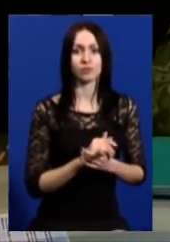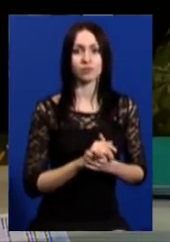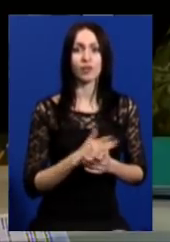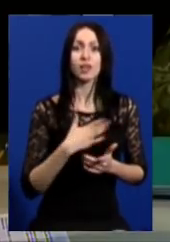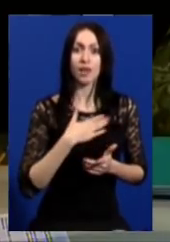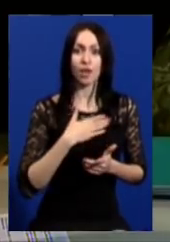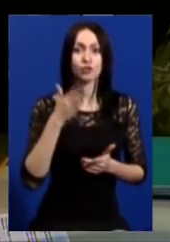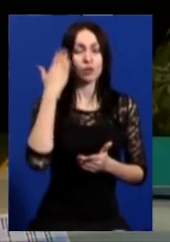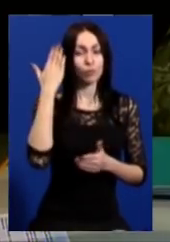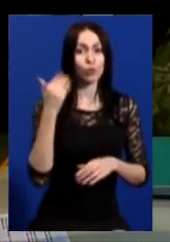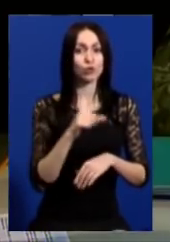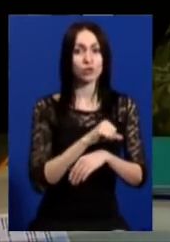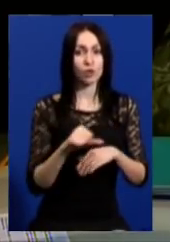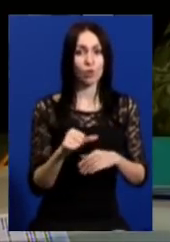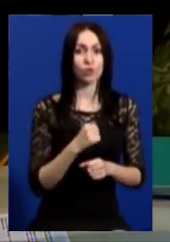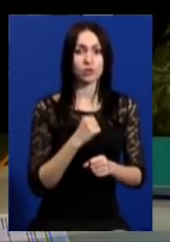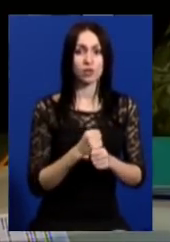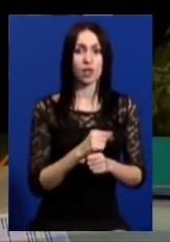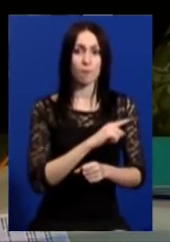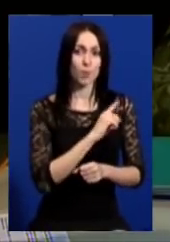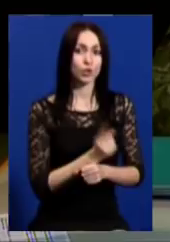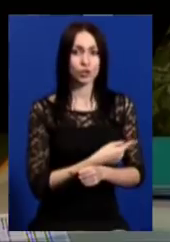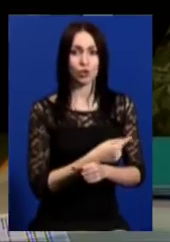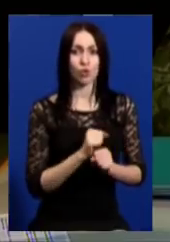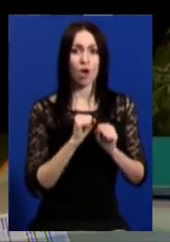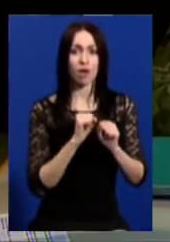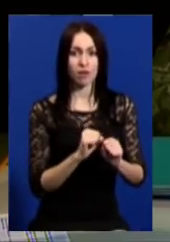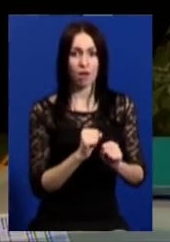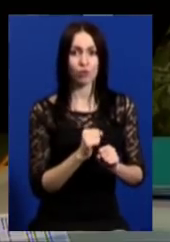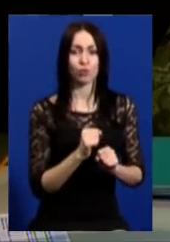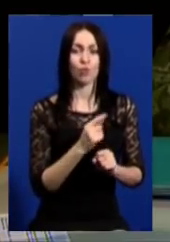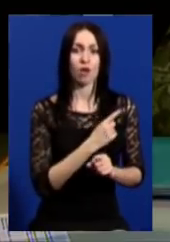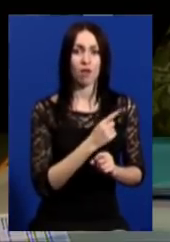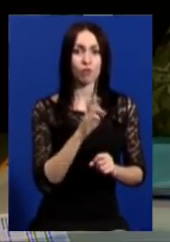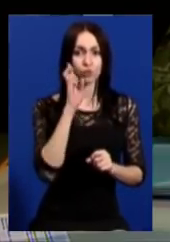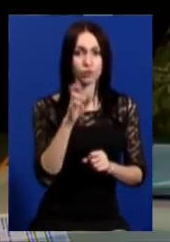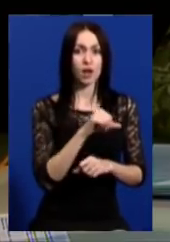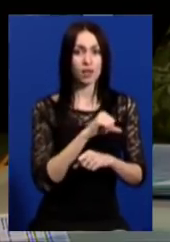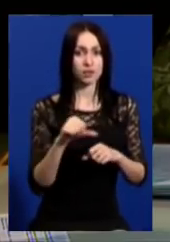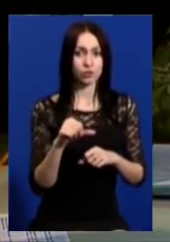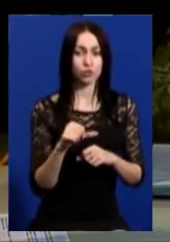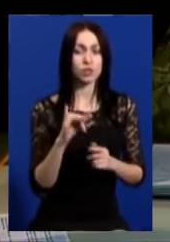наш прикордонний загін здійснює посилену охорону державного кордону. Відповідно,